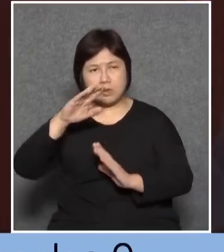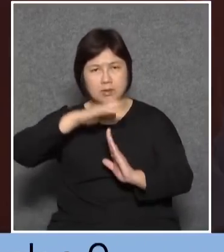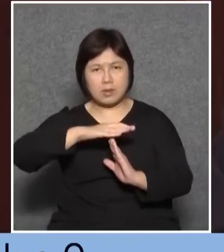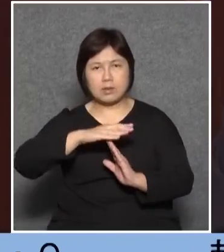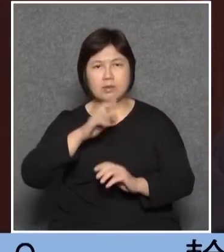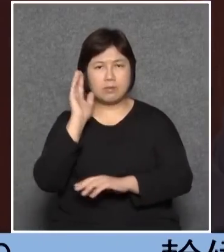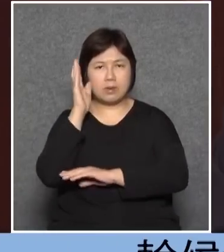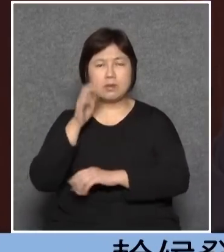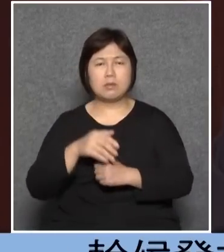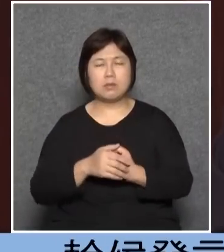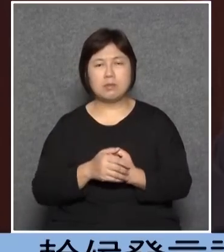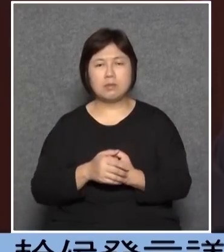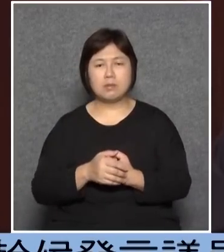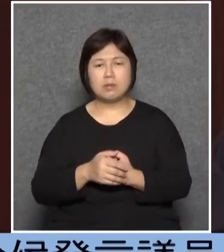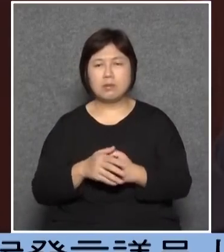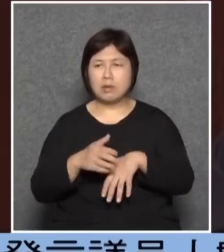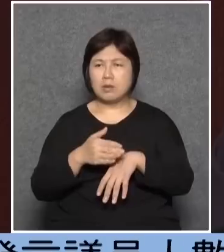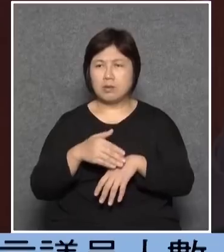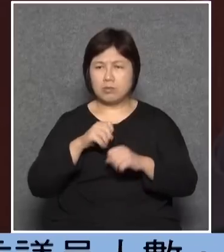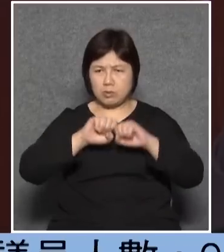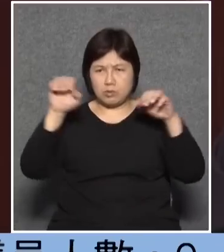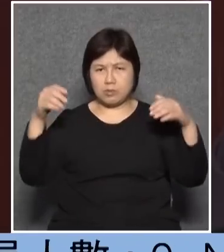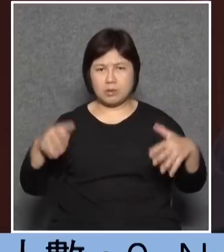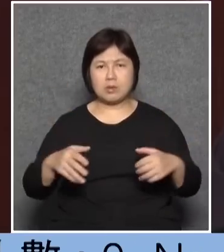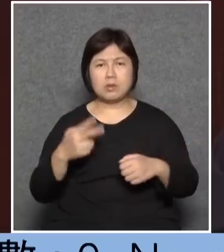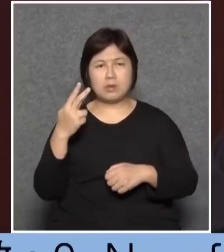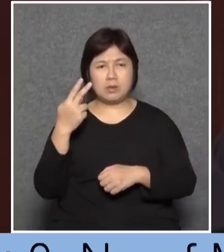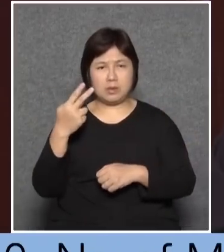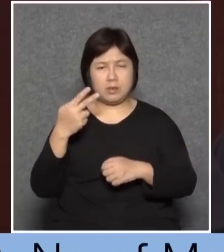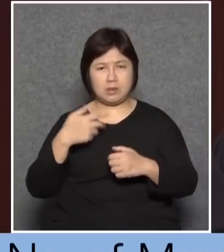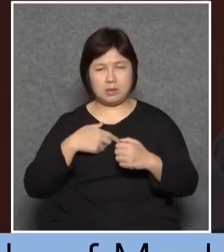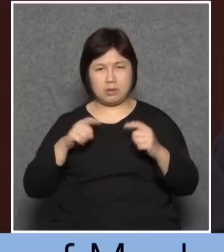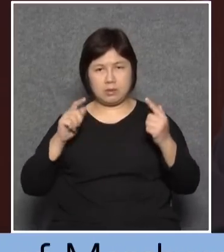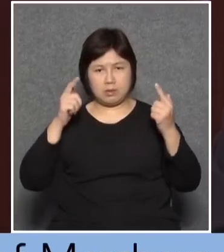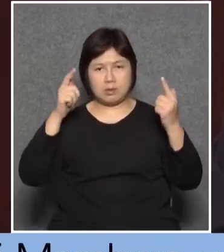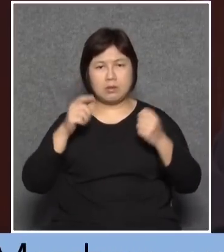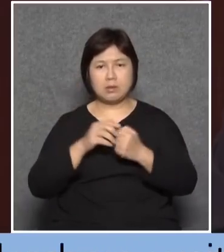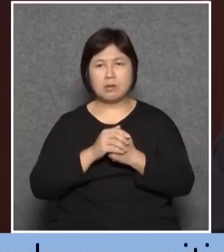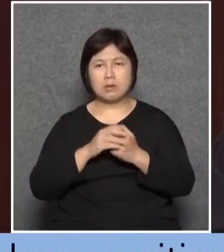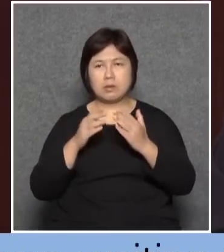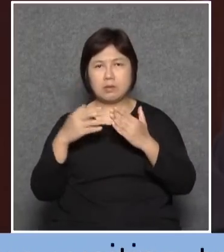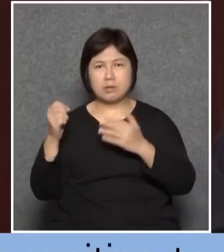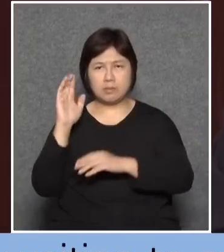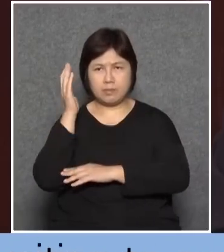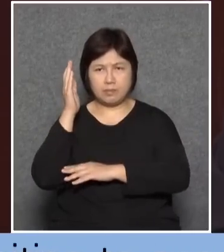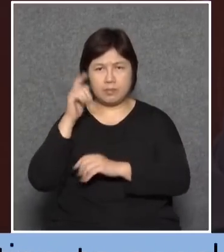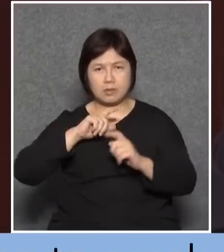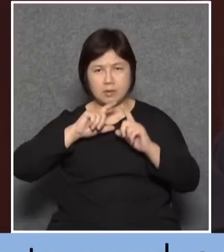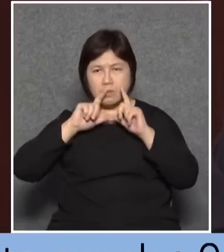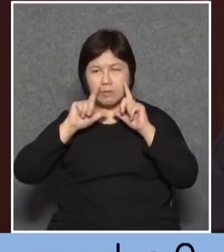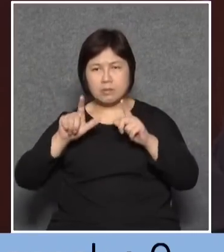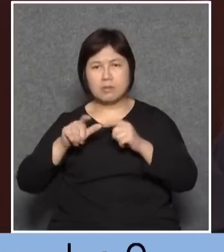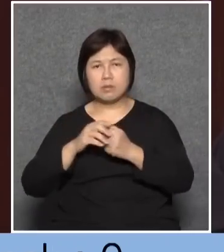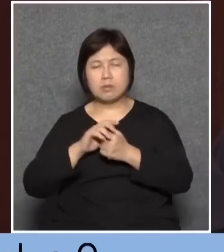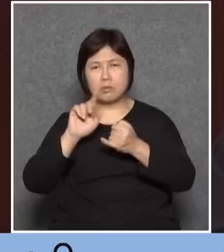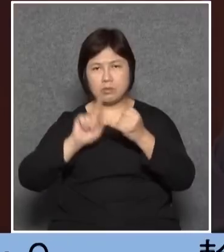言。我剛才已經宣布喺二讀辯論，局長嘅發言答辯咧就係結